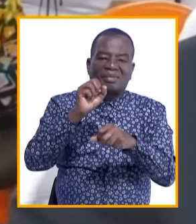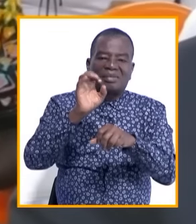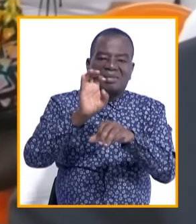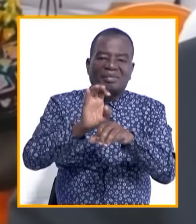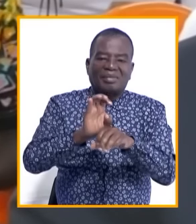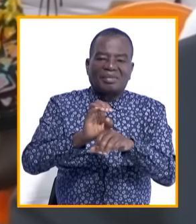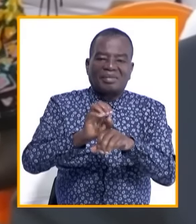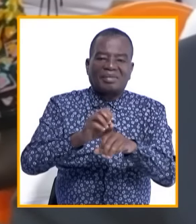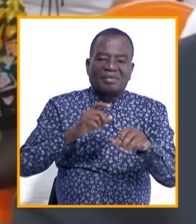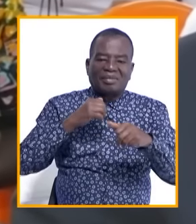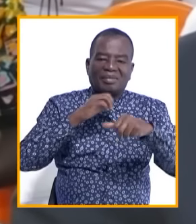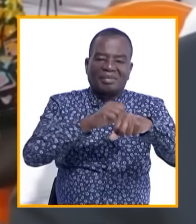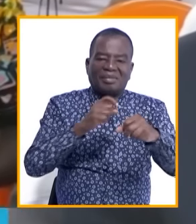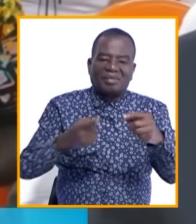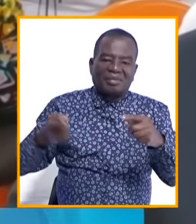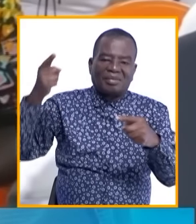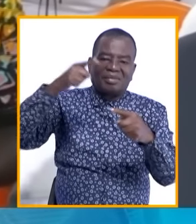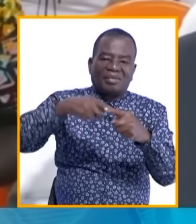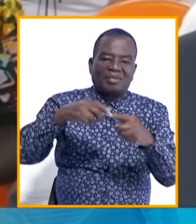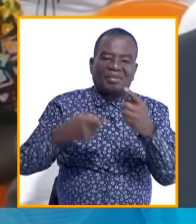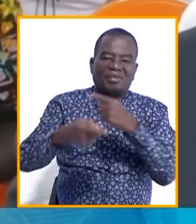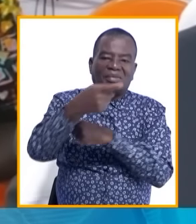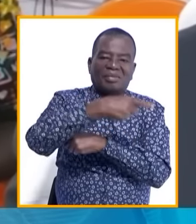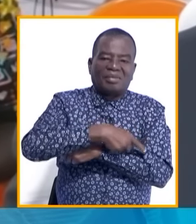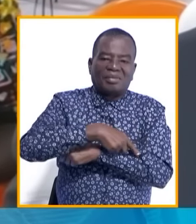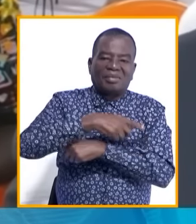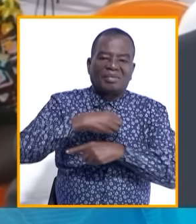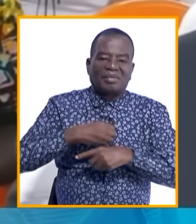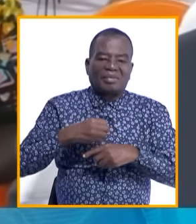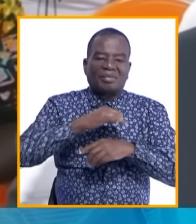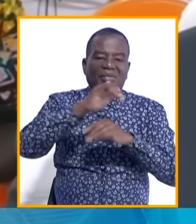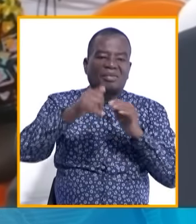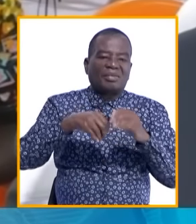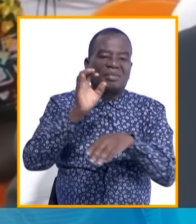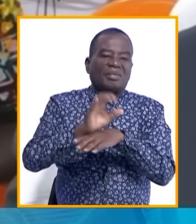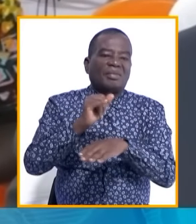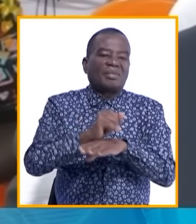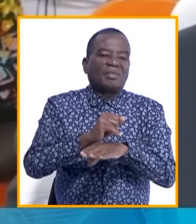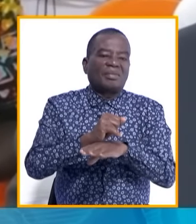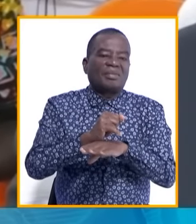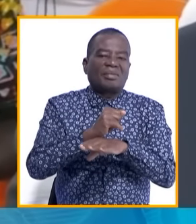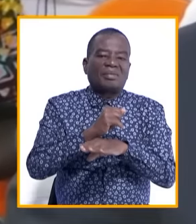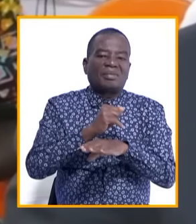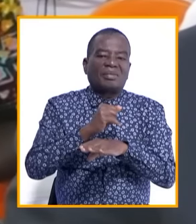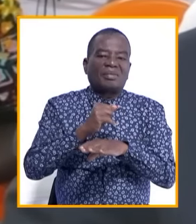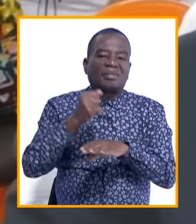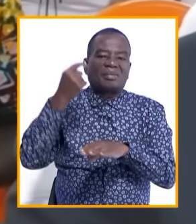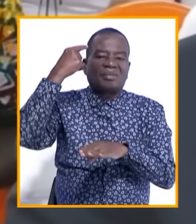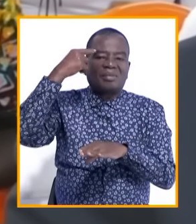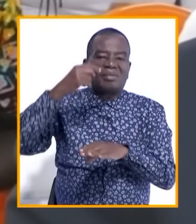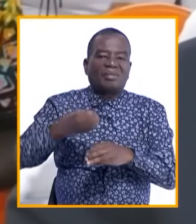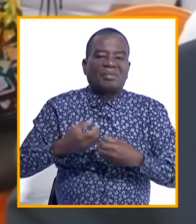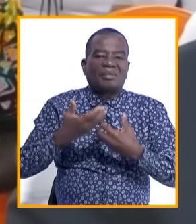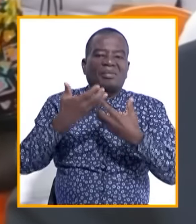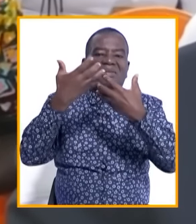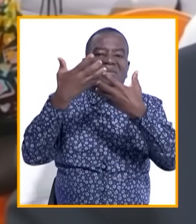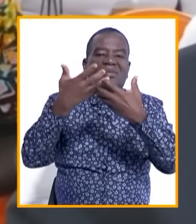premier et c'est cette tradition-là que je défends jusqu'à ce jour. J'ai même sillonné quasiment toute la Côte